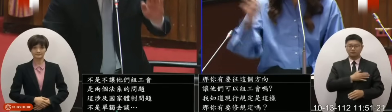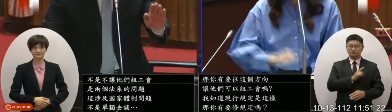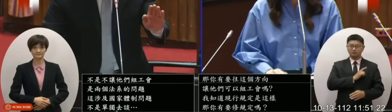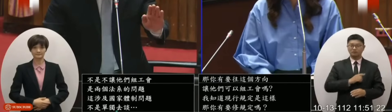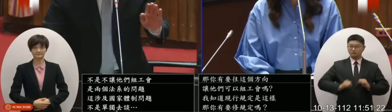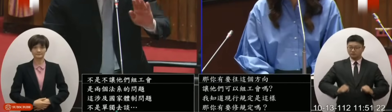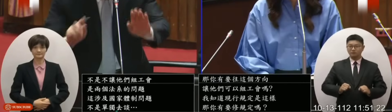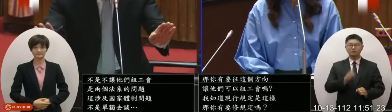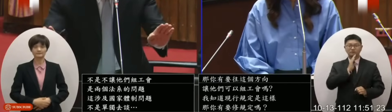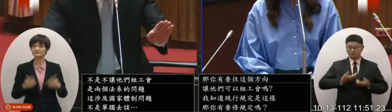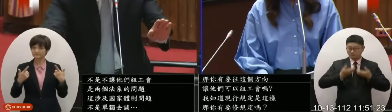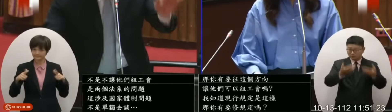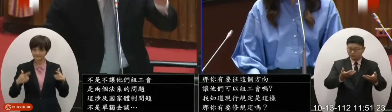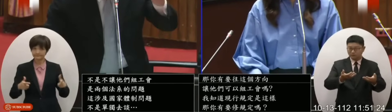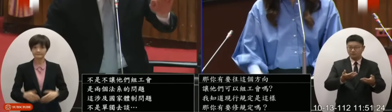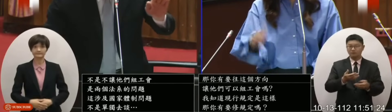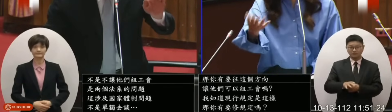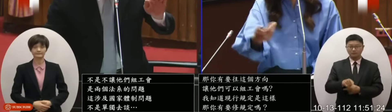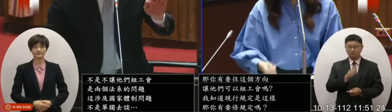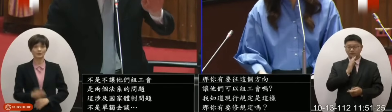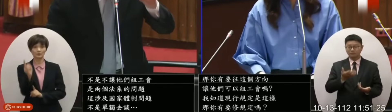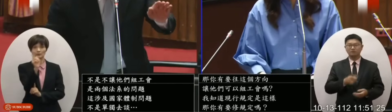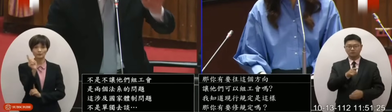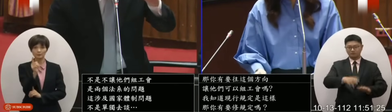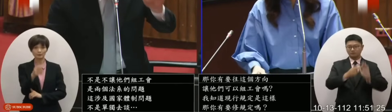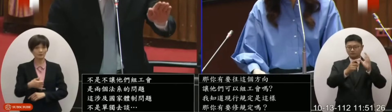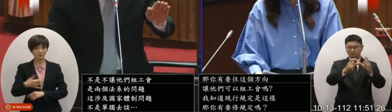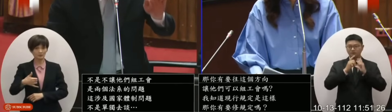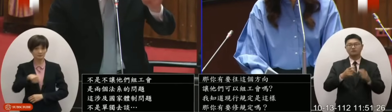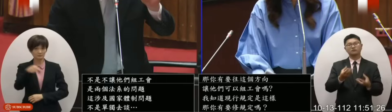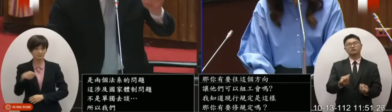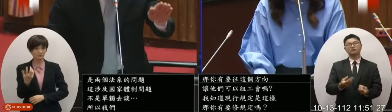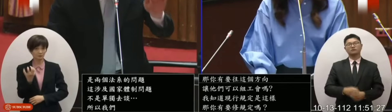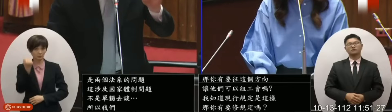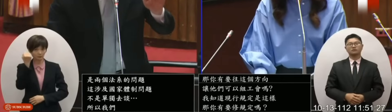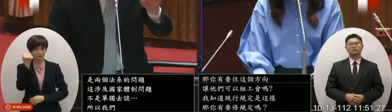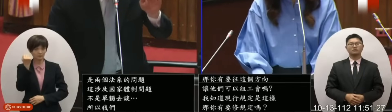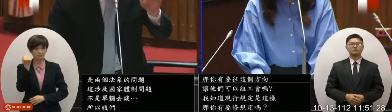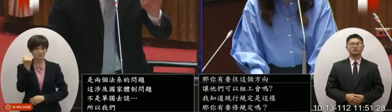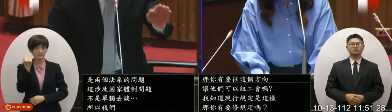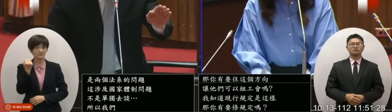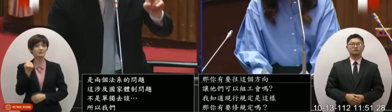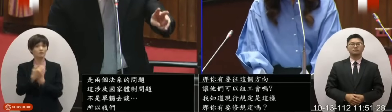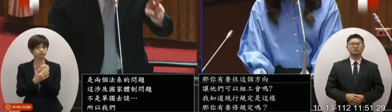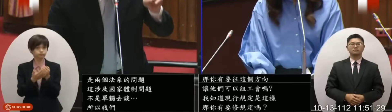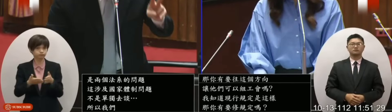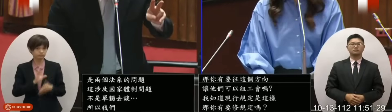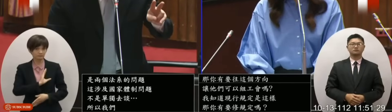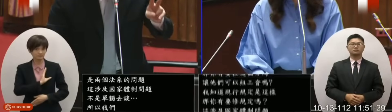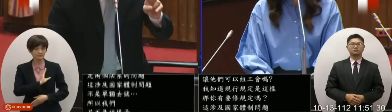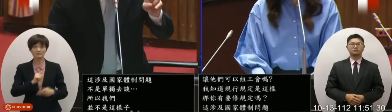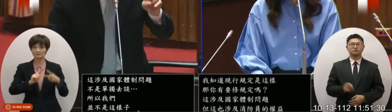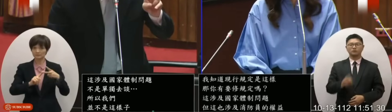好为国家体制而牺牲。 并不是这样子。 所以消防员，那你告诉我一个 简单的答案都没有办法得到吗？消防员的权益一定要保障。第二个，